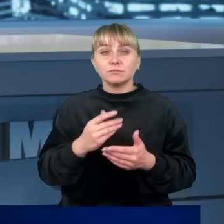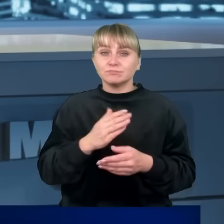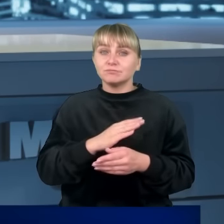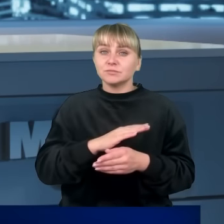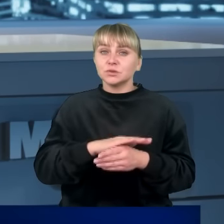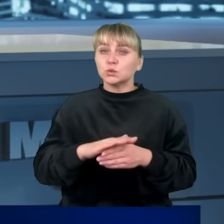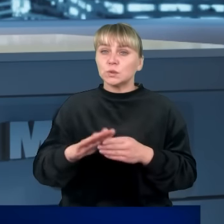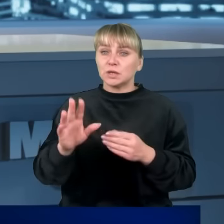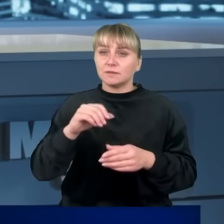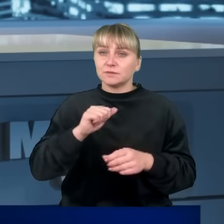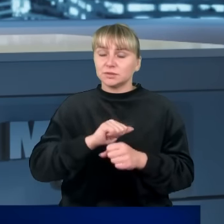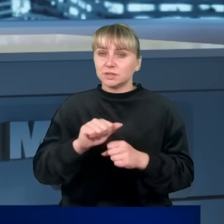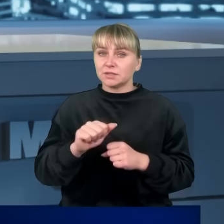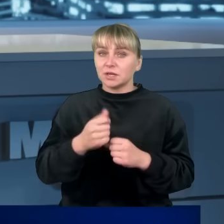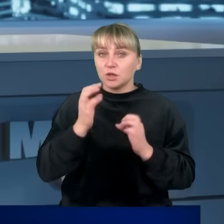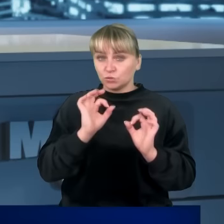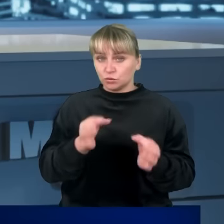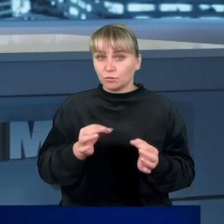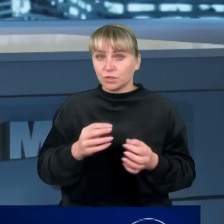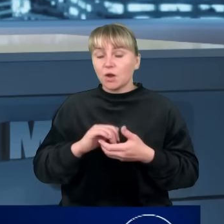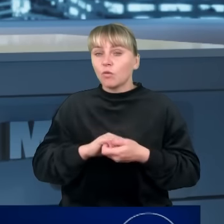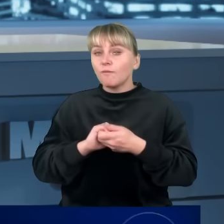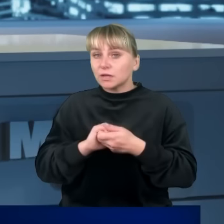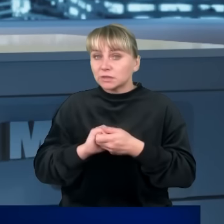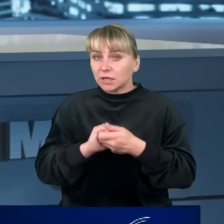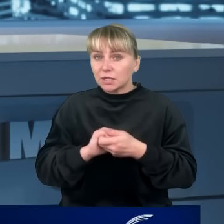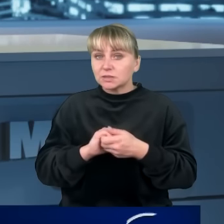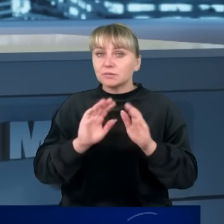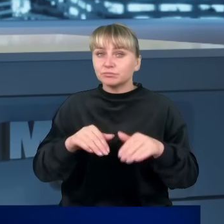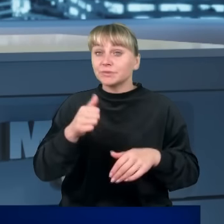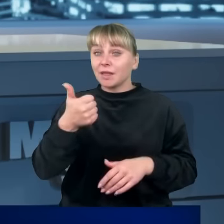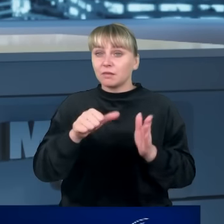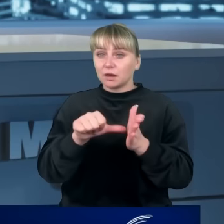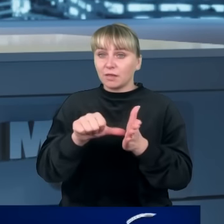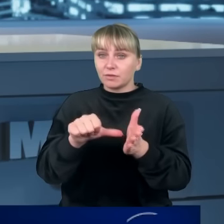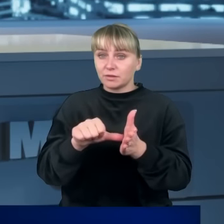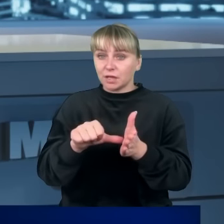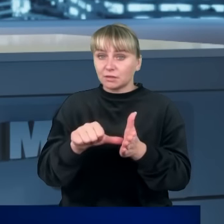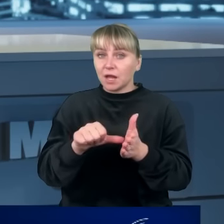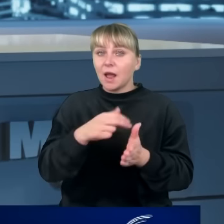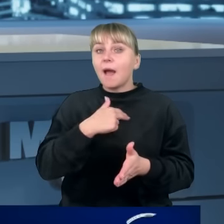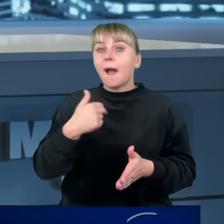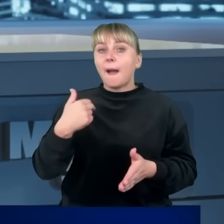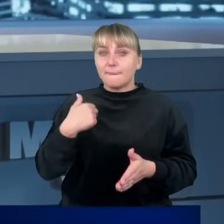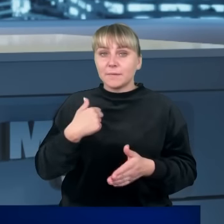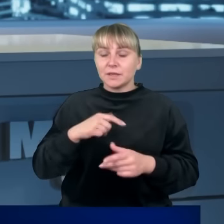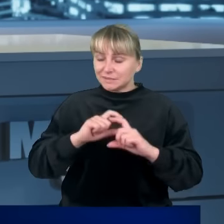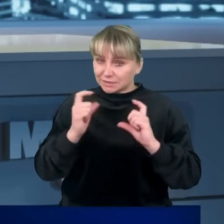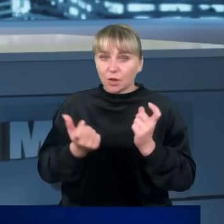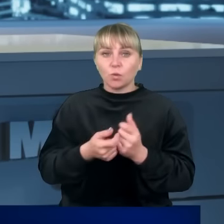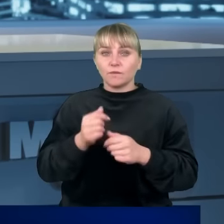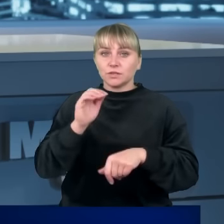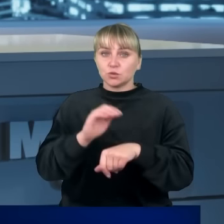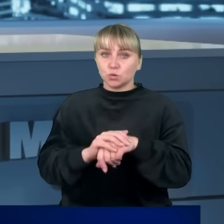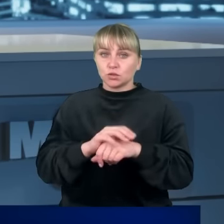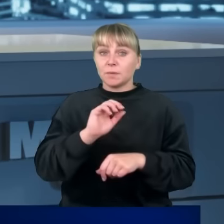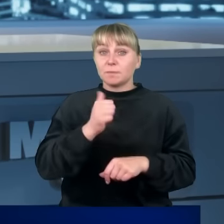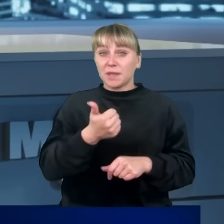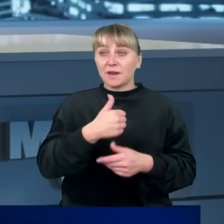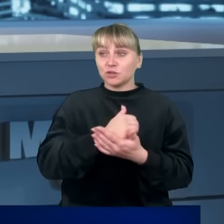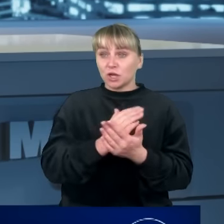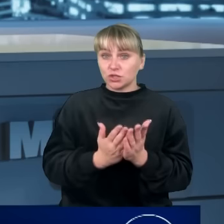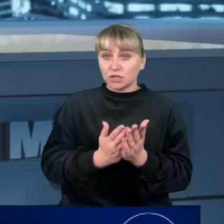że dobrze, Konfederacja wystawi jednego kandydata, my tego jednego kandydata w pełni poprzemy w pierwszej turze, a